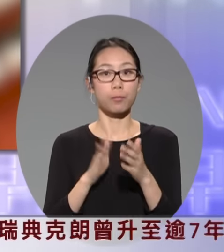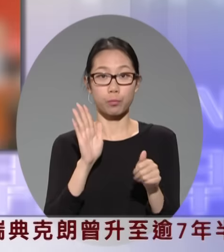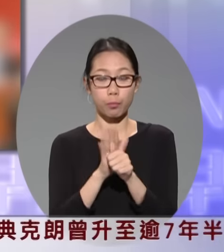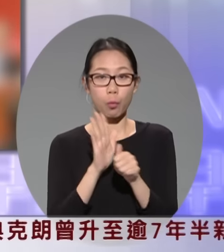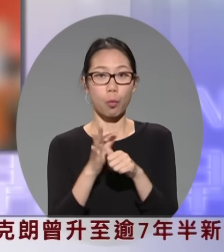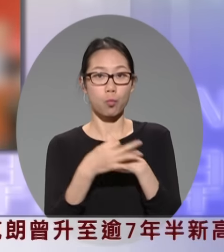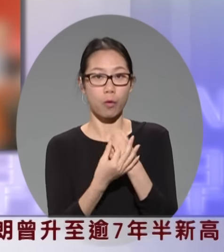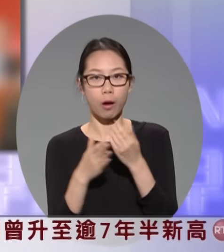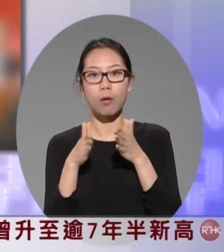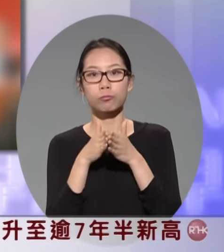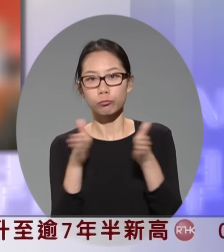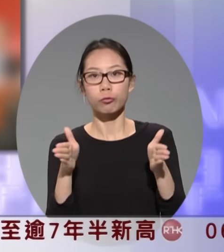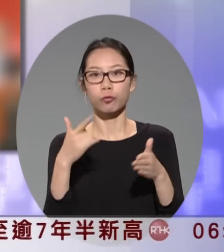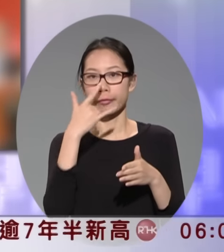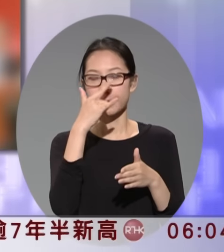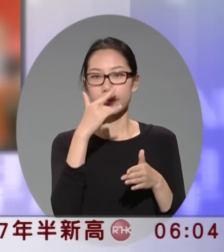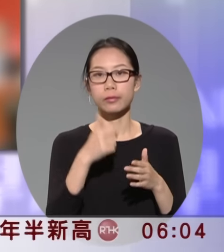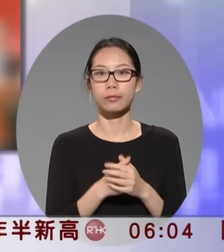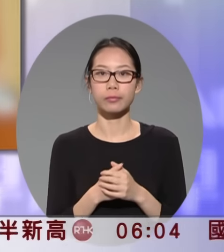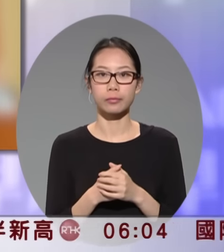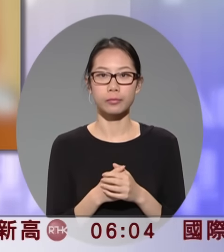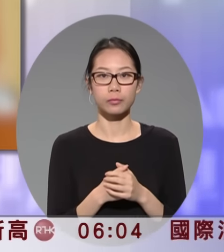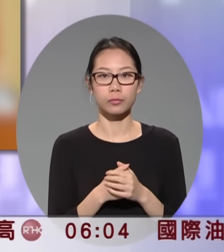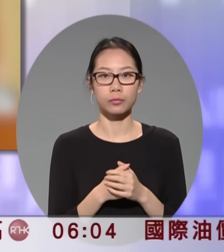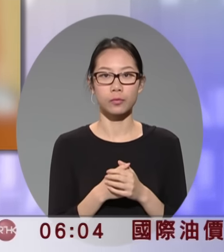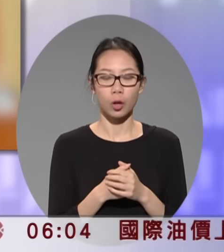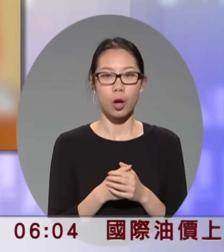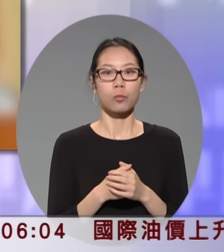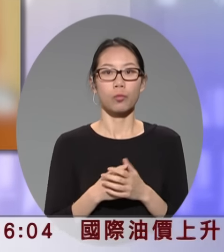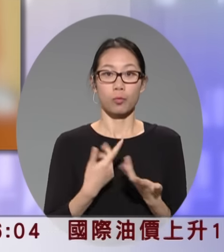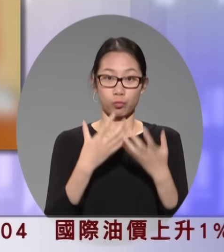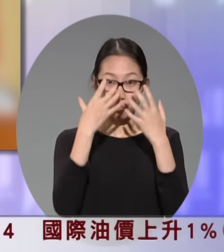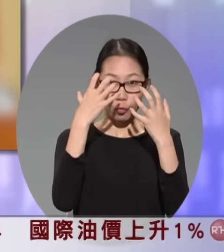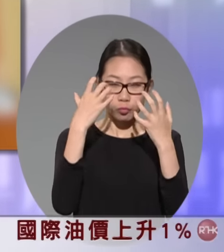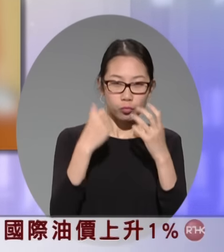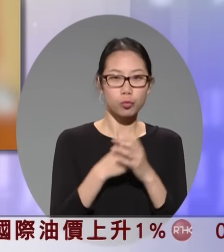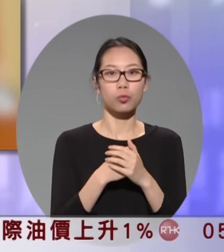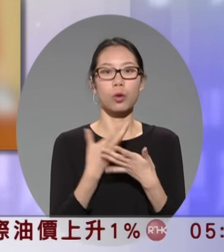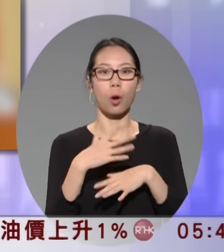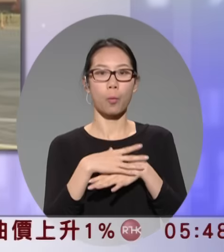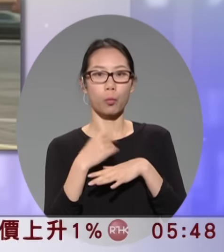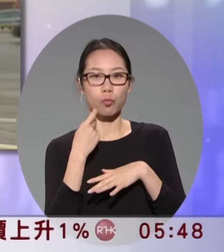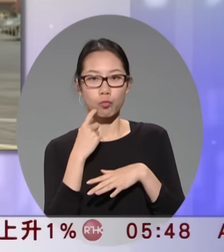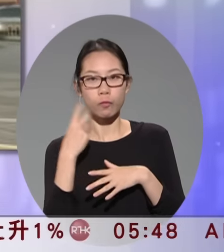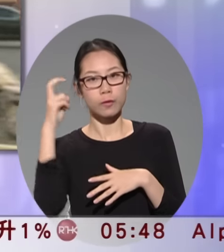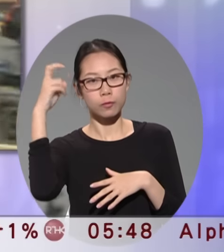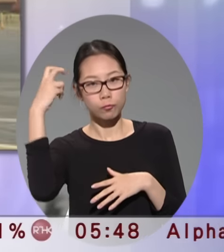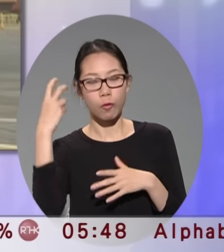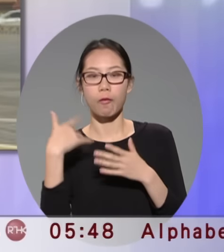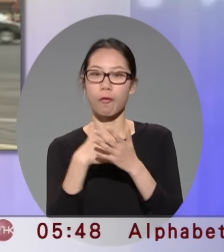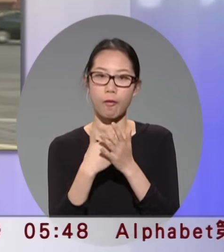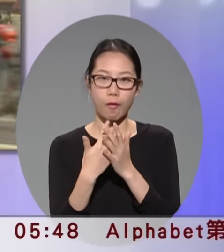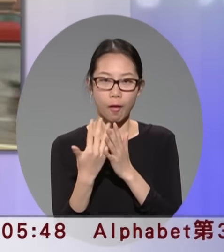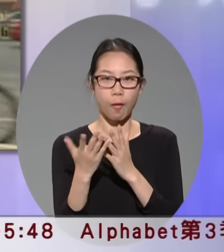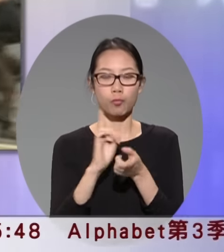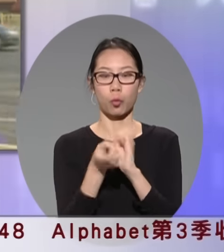局面提供重要的保證，強調以馬列主義、毛澤東思想、鄧小平理論、三個